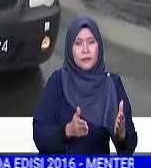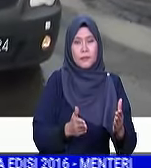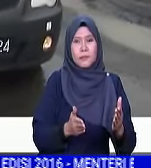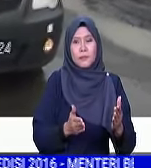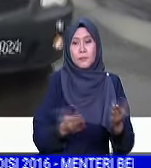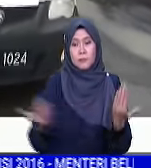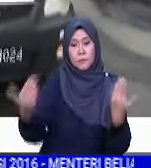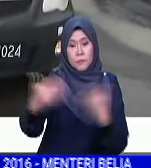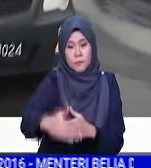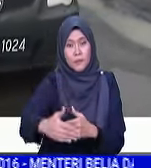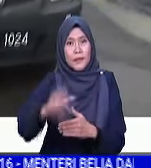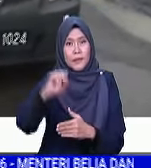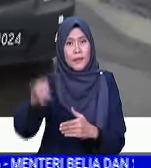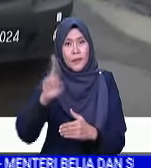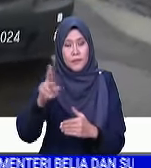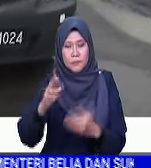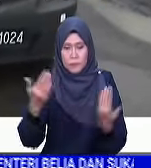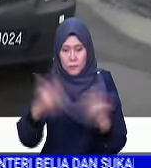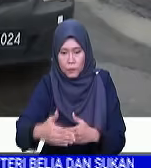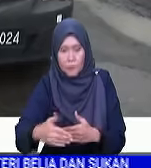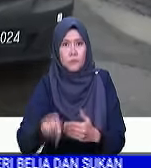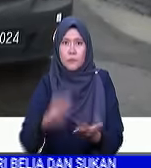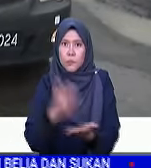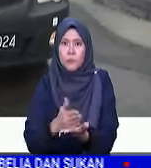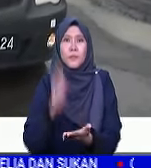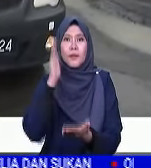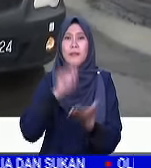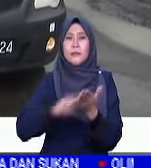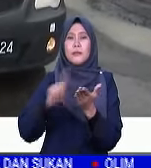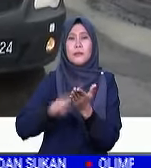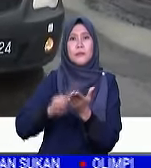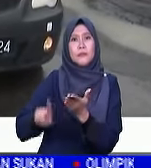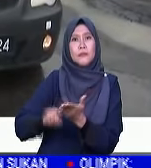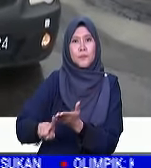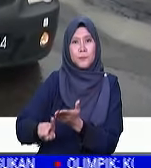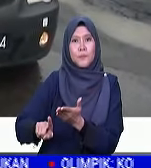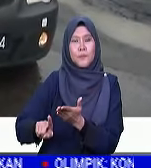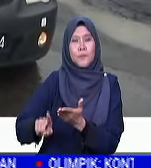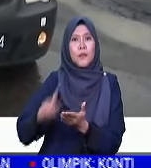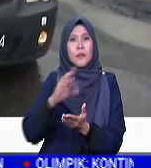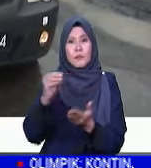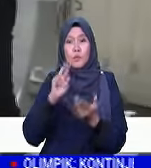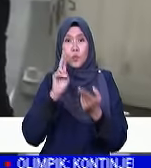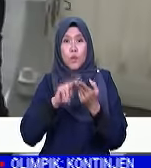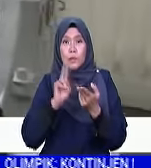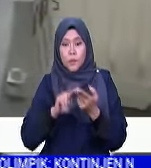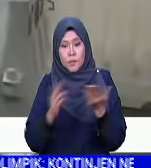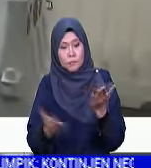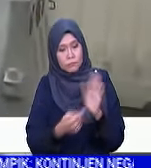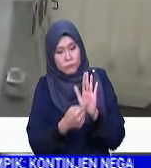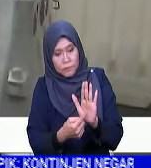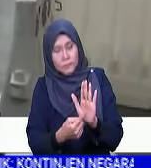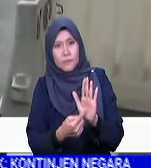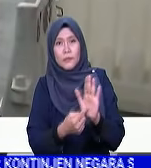di sekatan-sekatan jalan raya akan diperiksa secara teliti. Di mana akan memeriksa setiap dokumen-dokumen yang